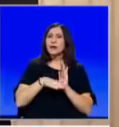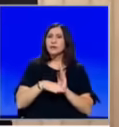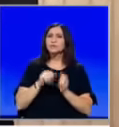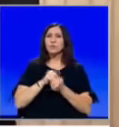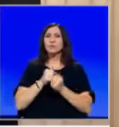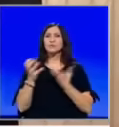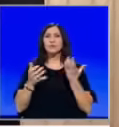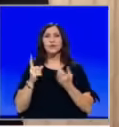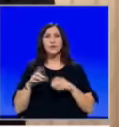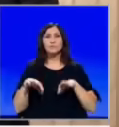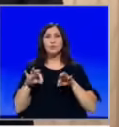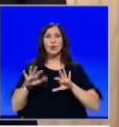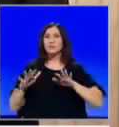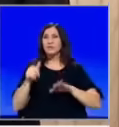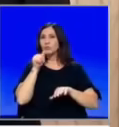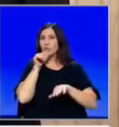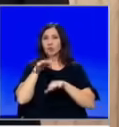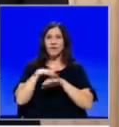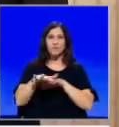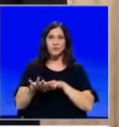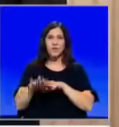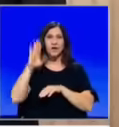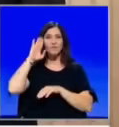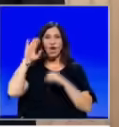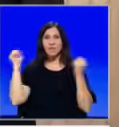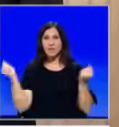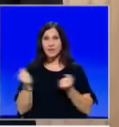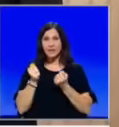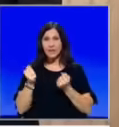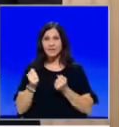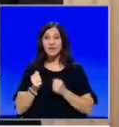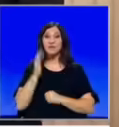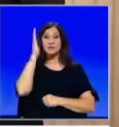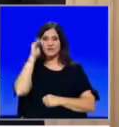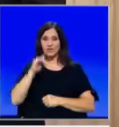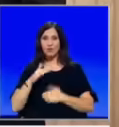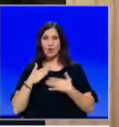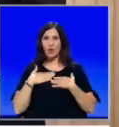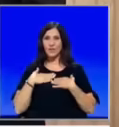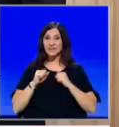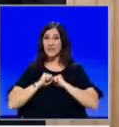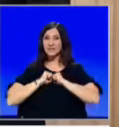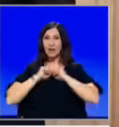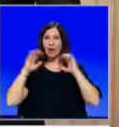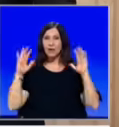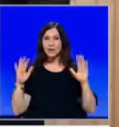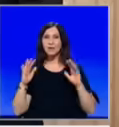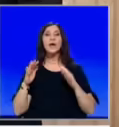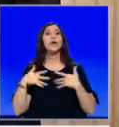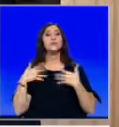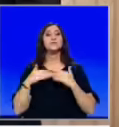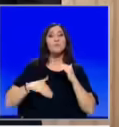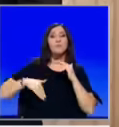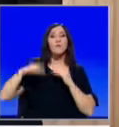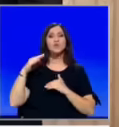за евентуални наводнения. Военните действия и на север, и на юг от нас ескалират и изискват